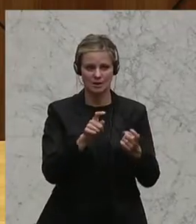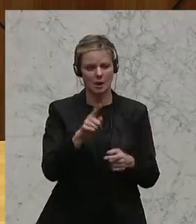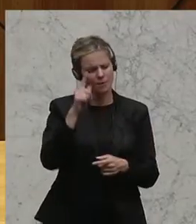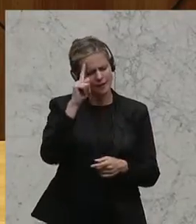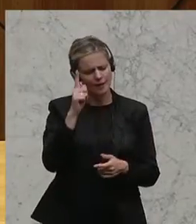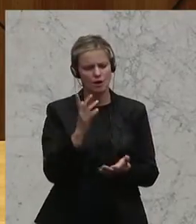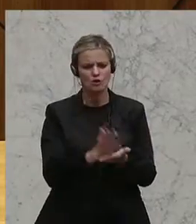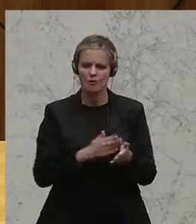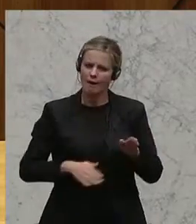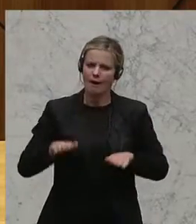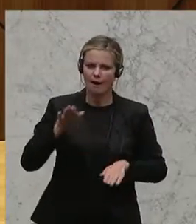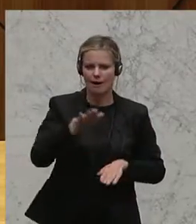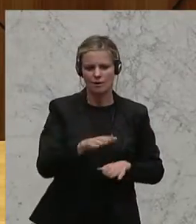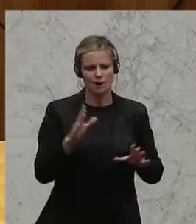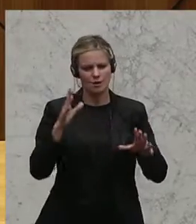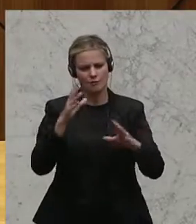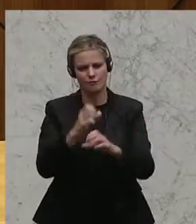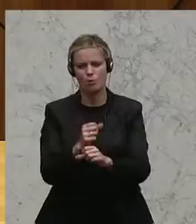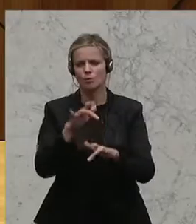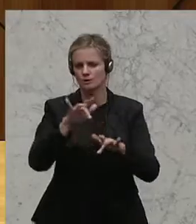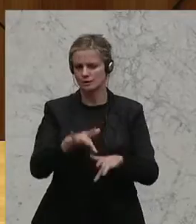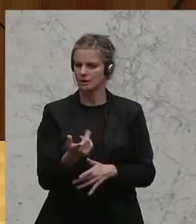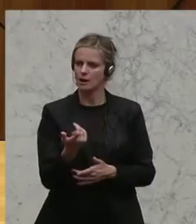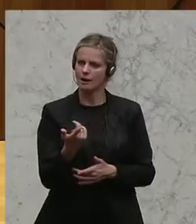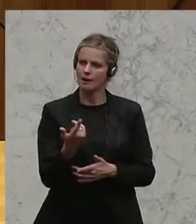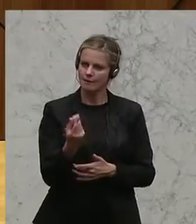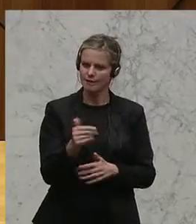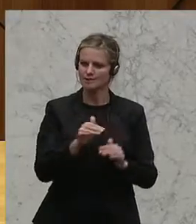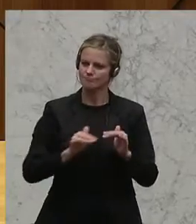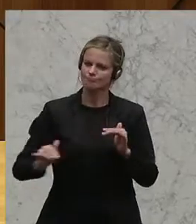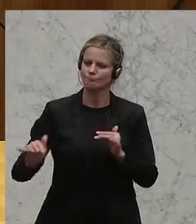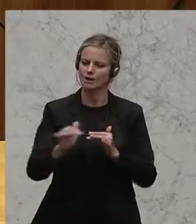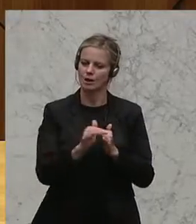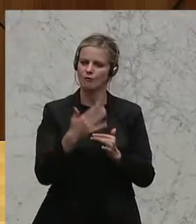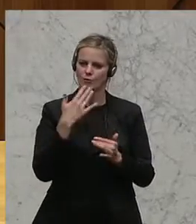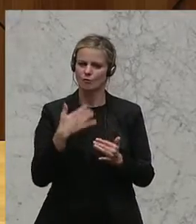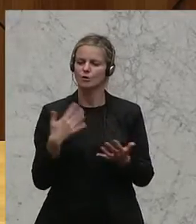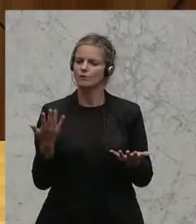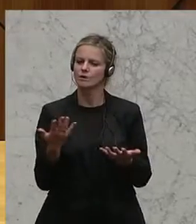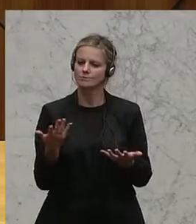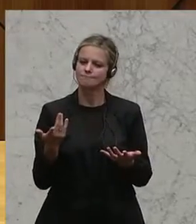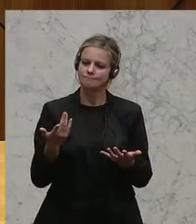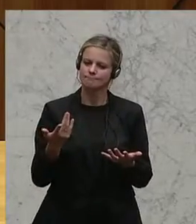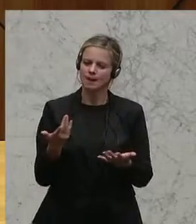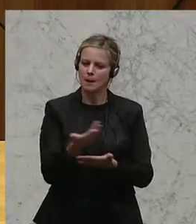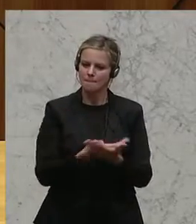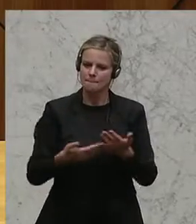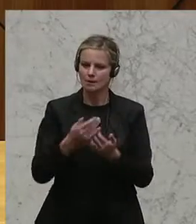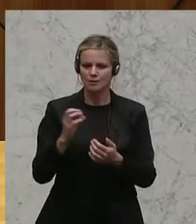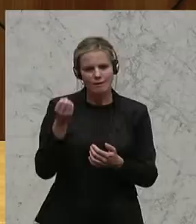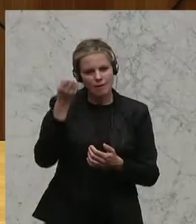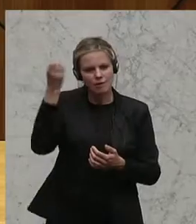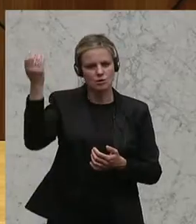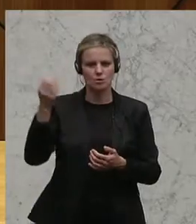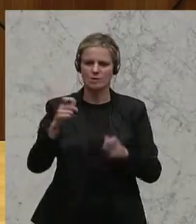wir jedenfalls schon im Fokus, auf der finanziellen Ebene zu ermöglichen, dass wir mit einem